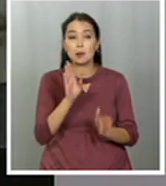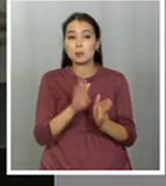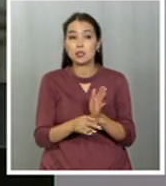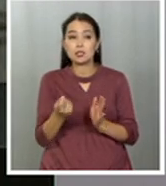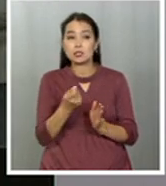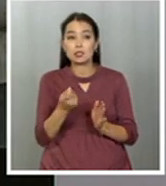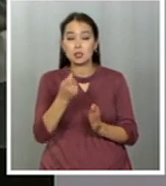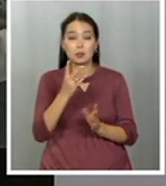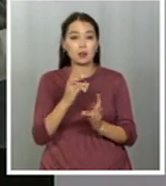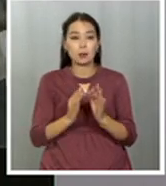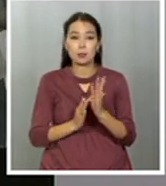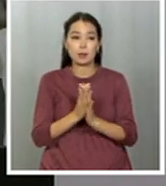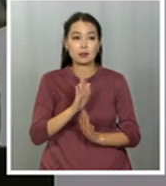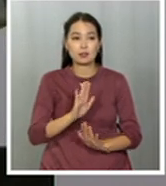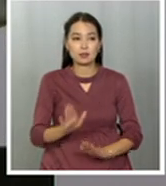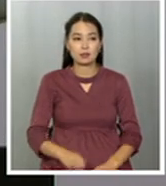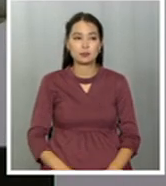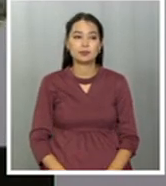прорастает».